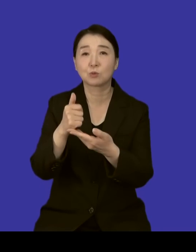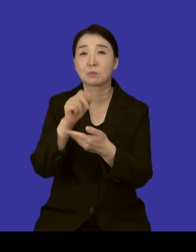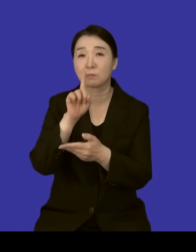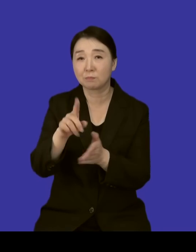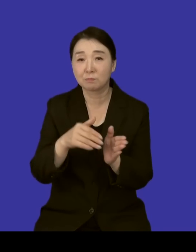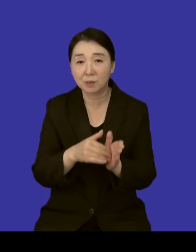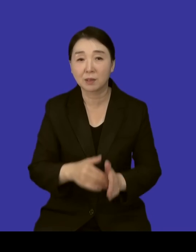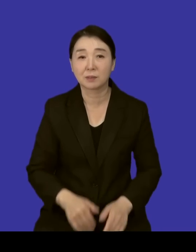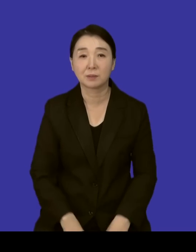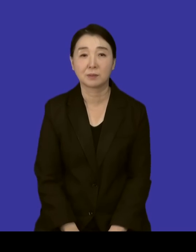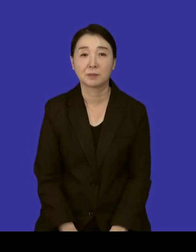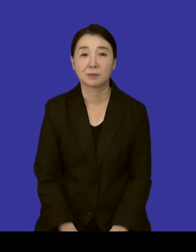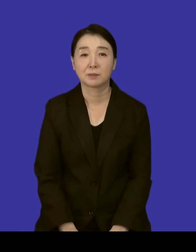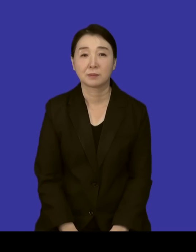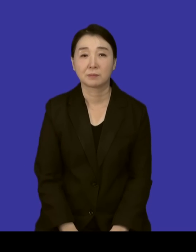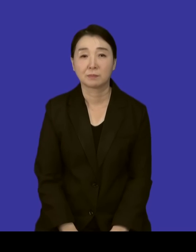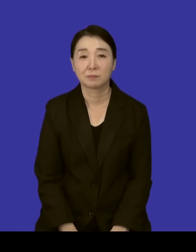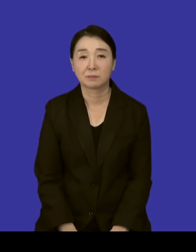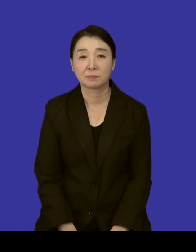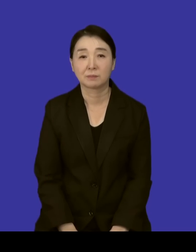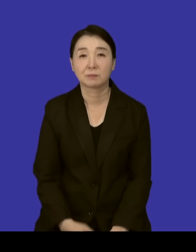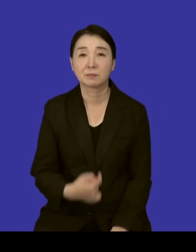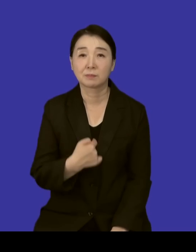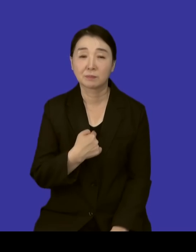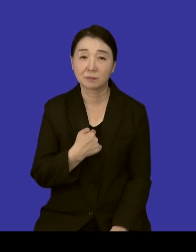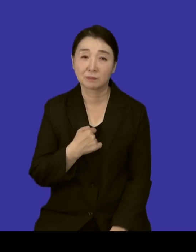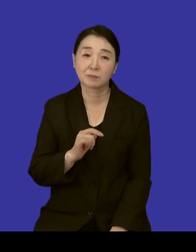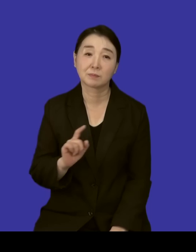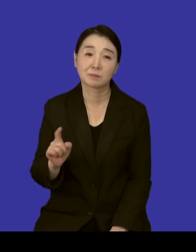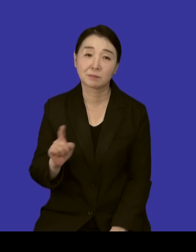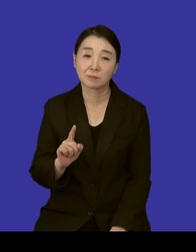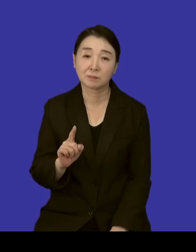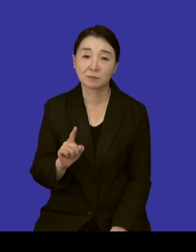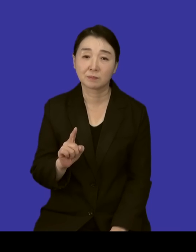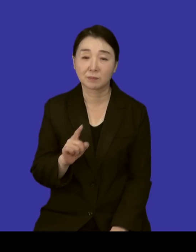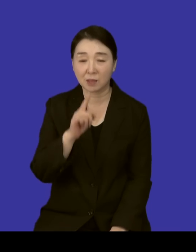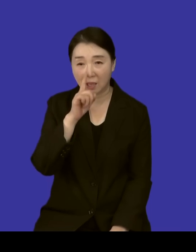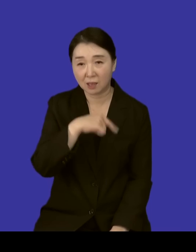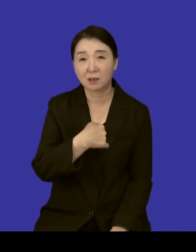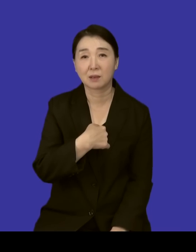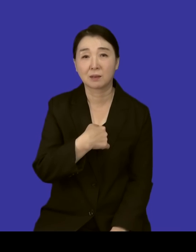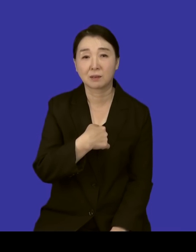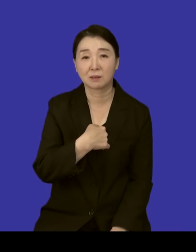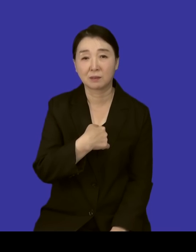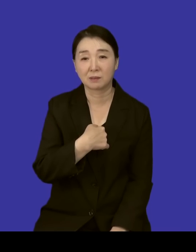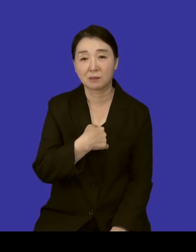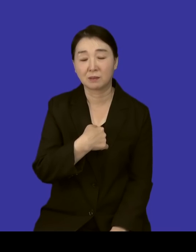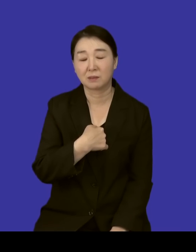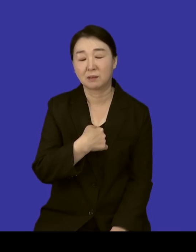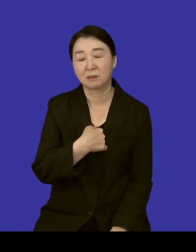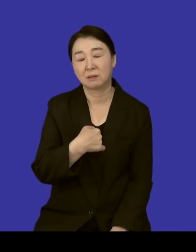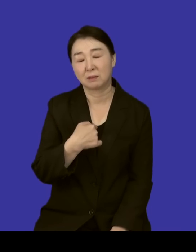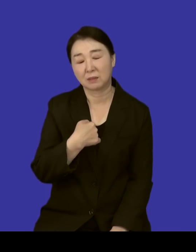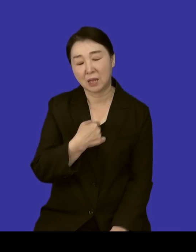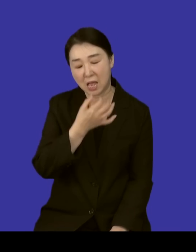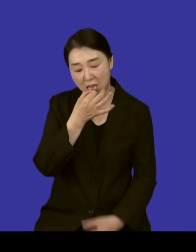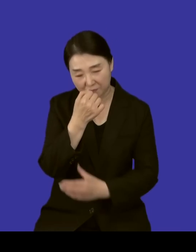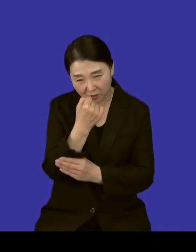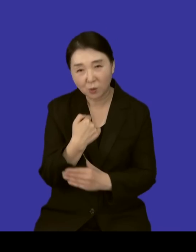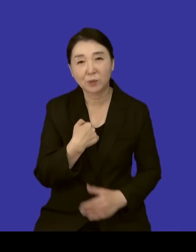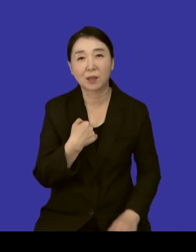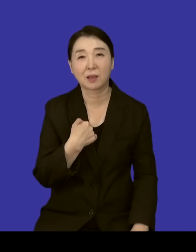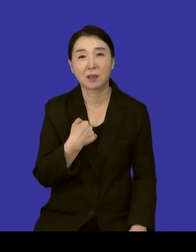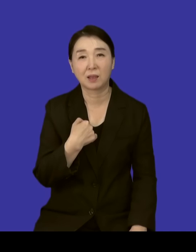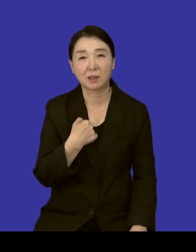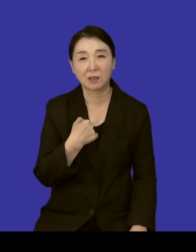말씀하셨는데, 그냥 제가 딱 악하고 음란하더라고요. 예,